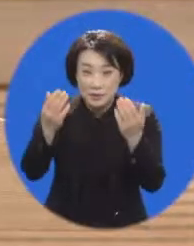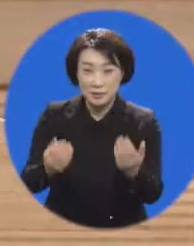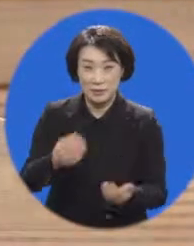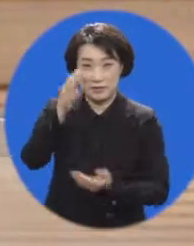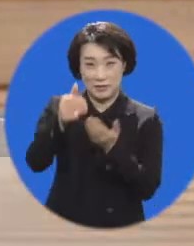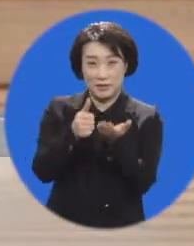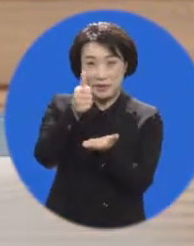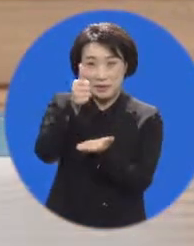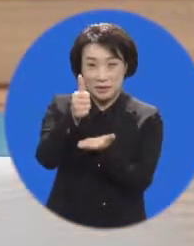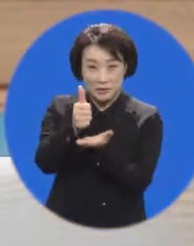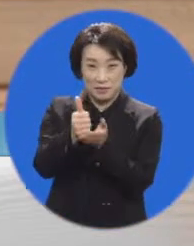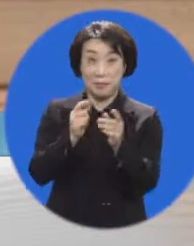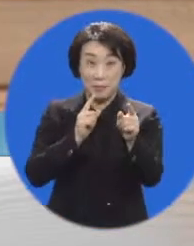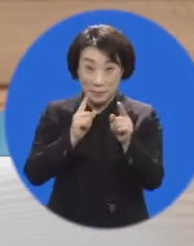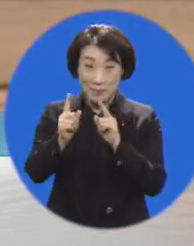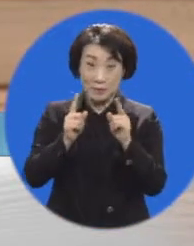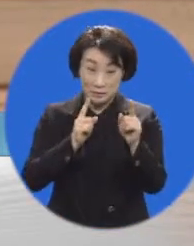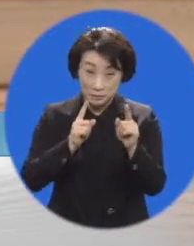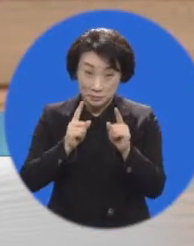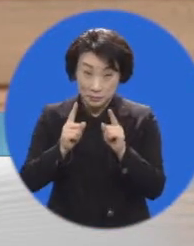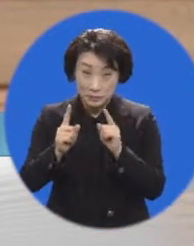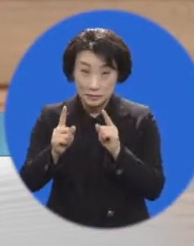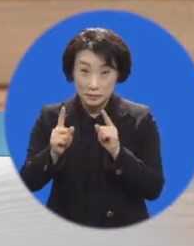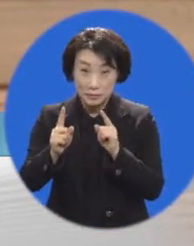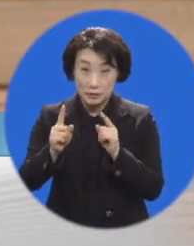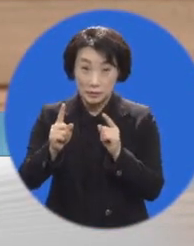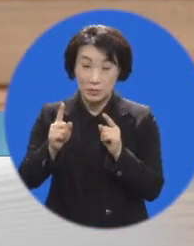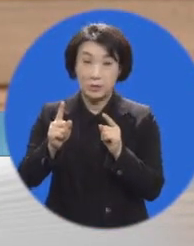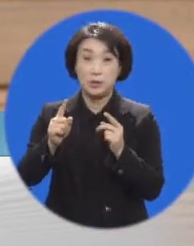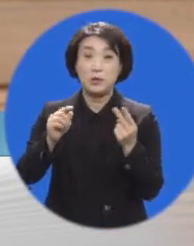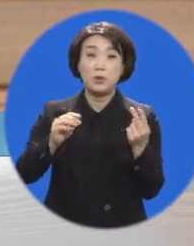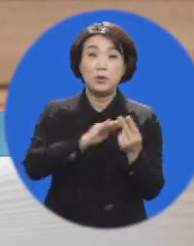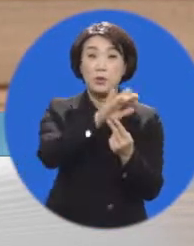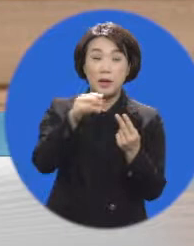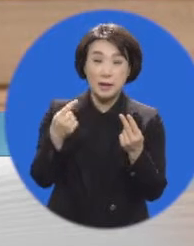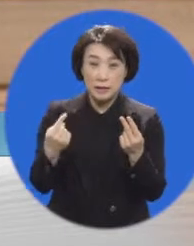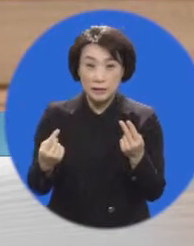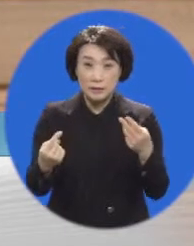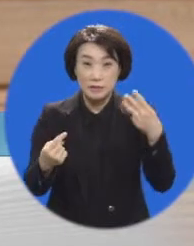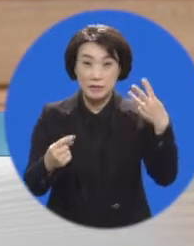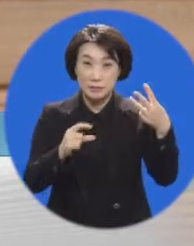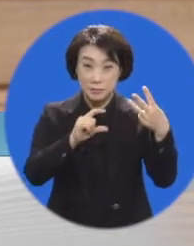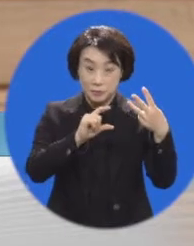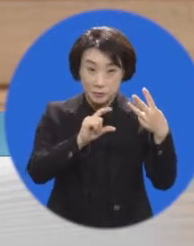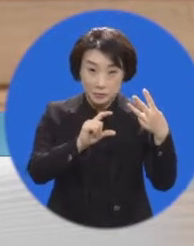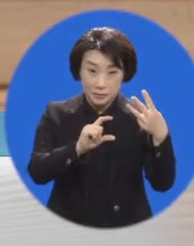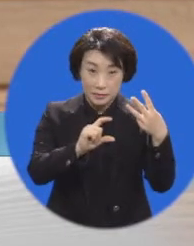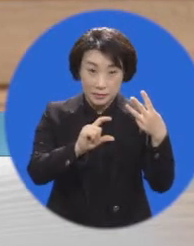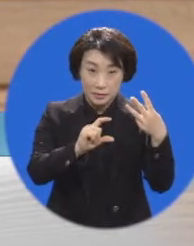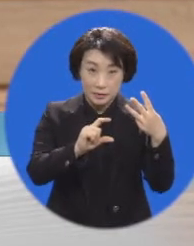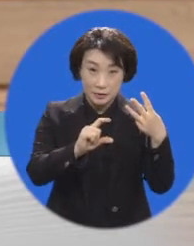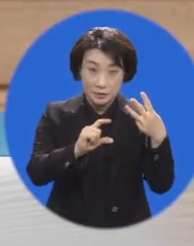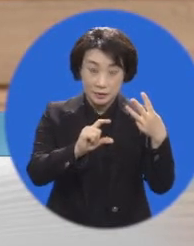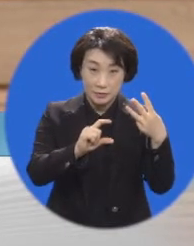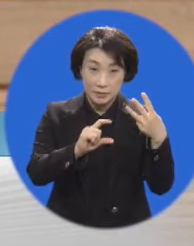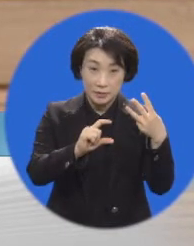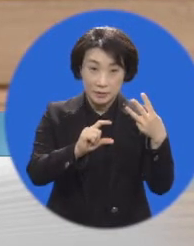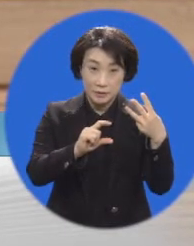주실 하나님 말씀은 요한 1서 3장